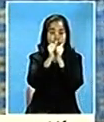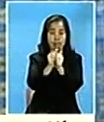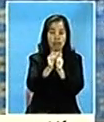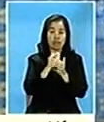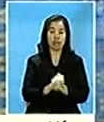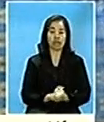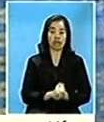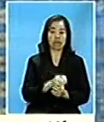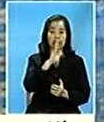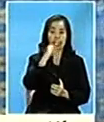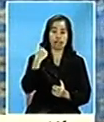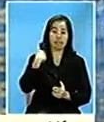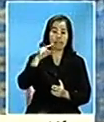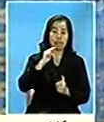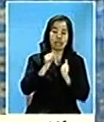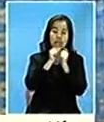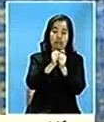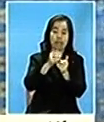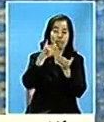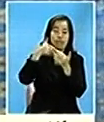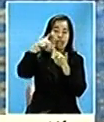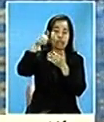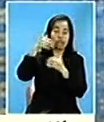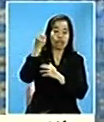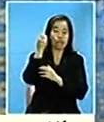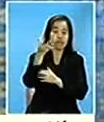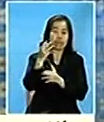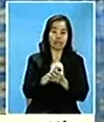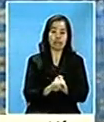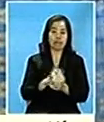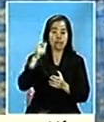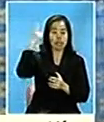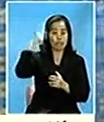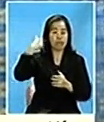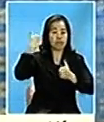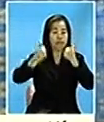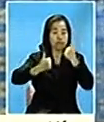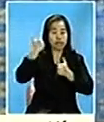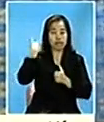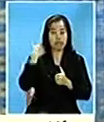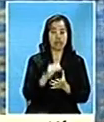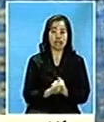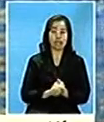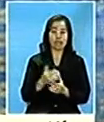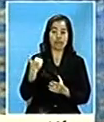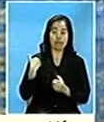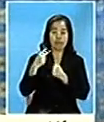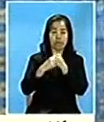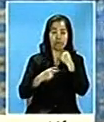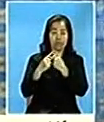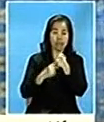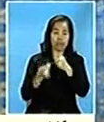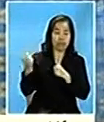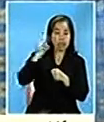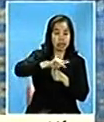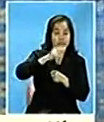ากจากการขายสินค้าออกไปเมื่อดอลลาร์เข้ามาบ้างบาทมันก็แข็งบาทมันก็แข็งเราเอาดอลลาร์ออกไปโดยการไปลงทุน